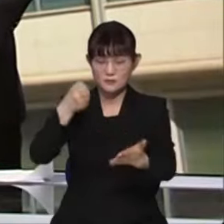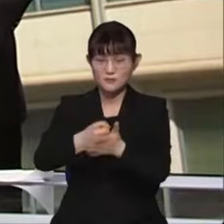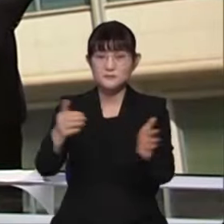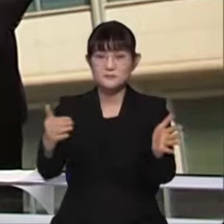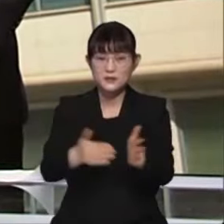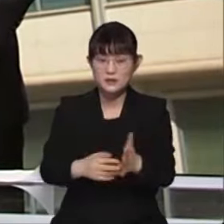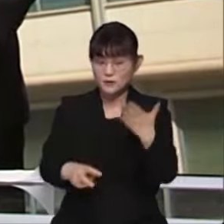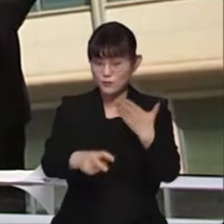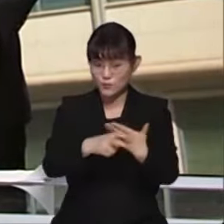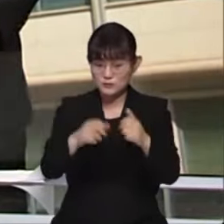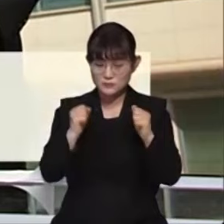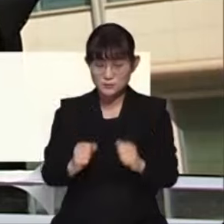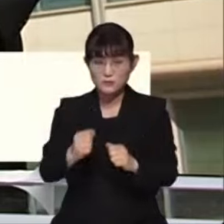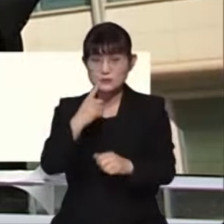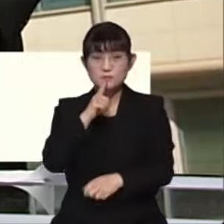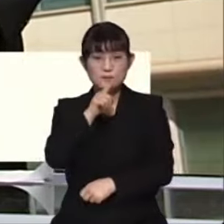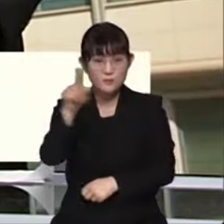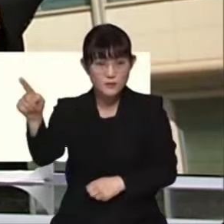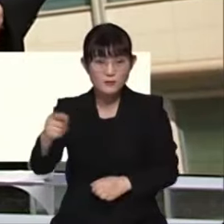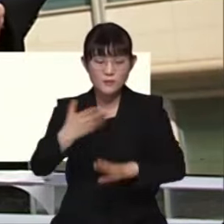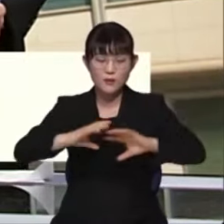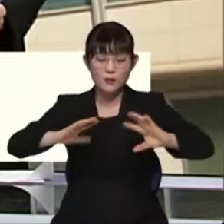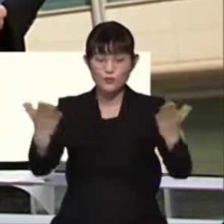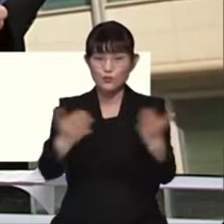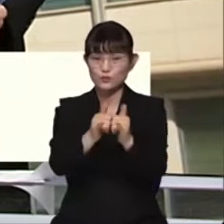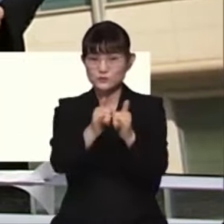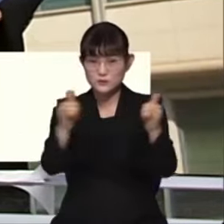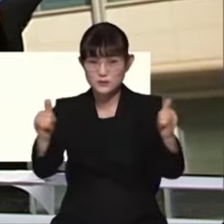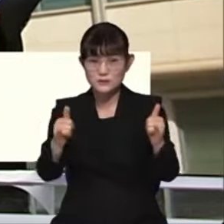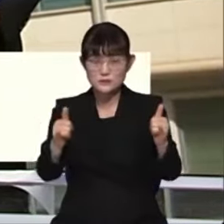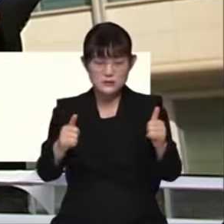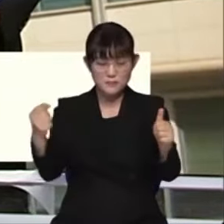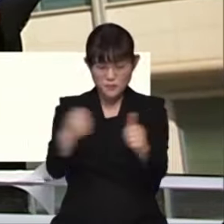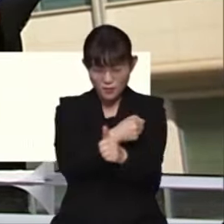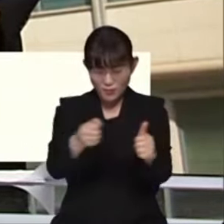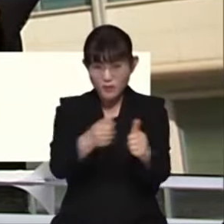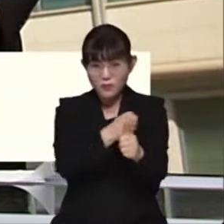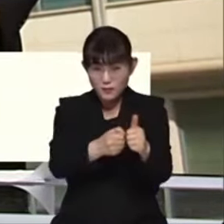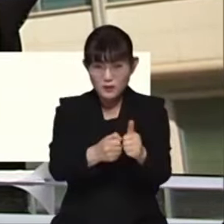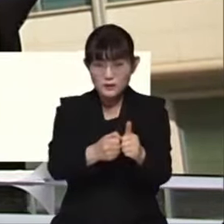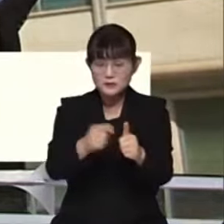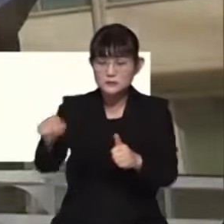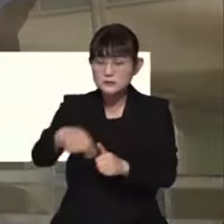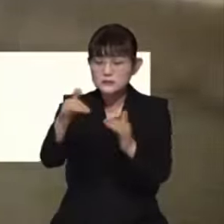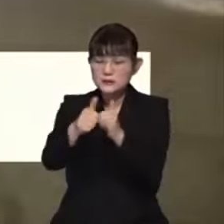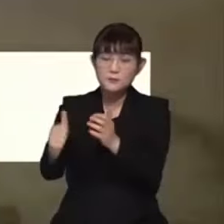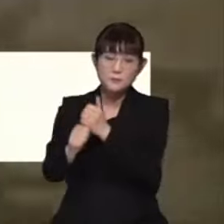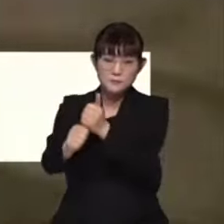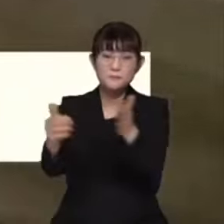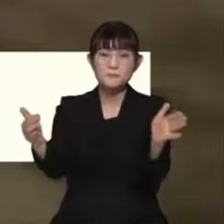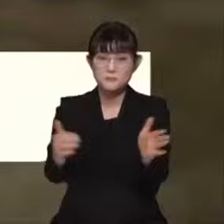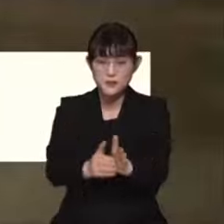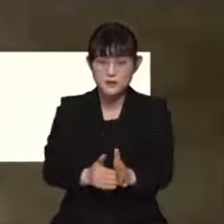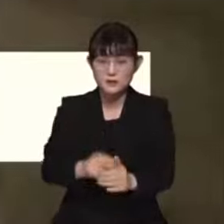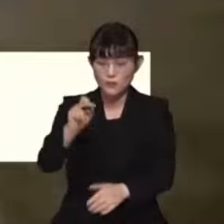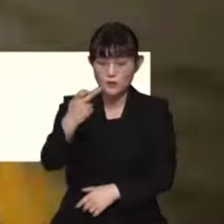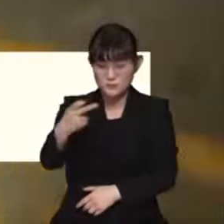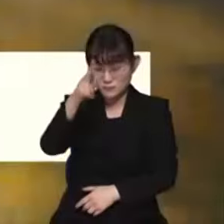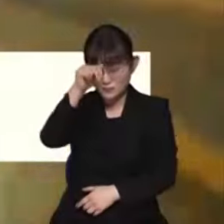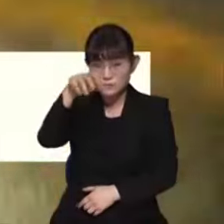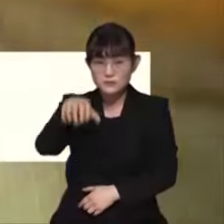불법 체류로 신고한다며 이주 노동자들을 협박하고 폭행한 일당이 경찰에 붙잡혔습니다. 광주